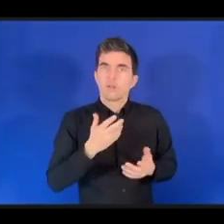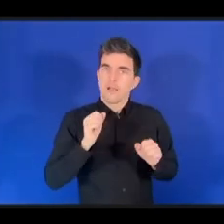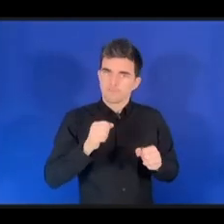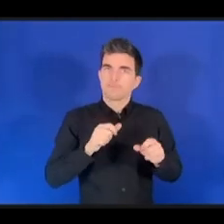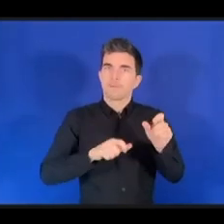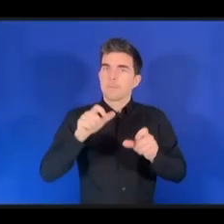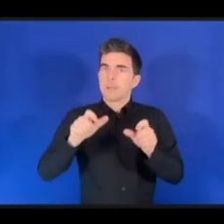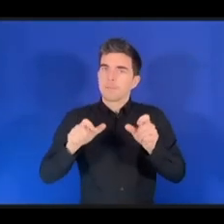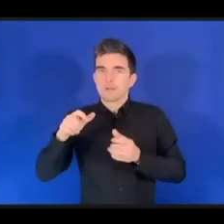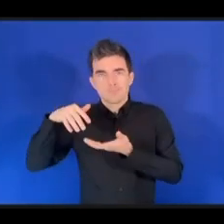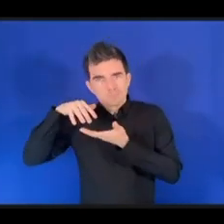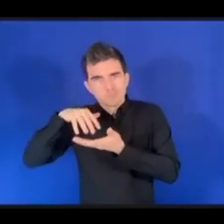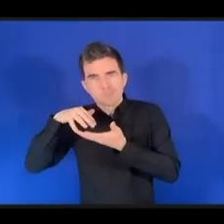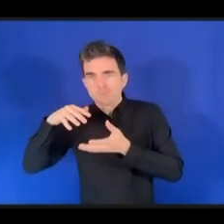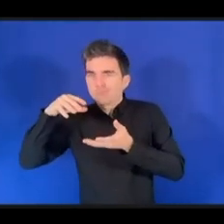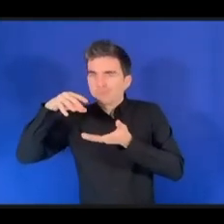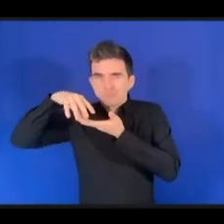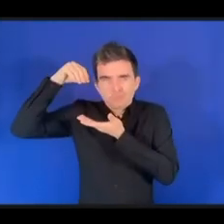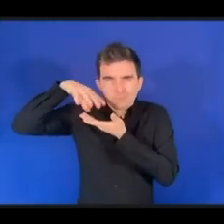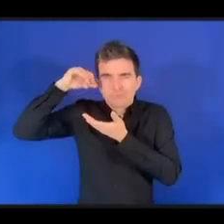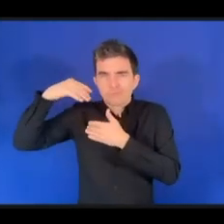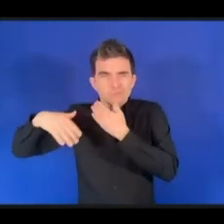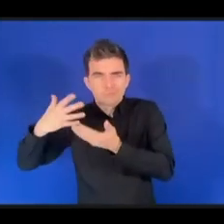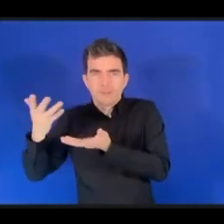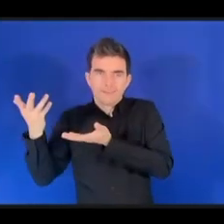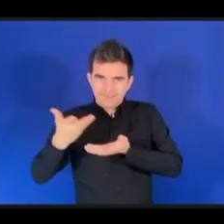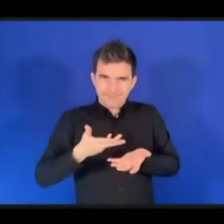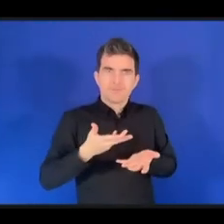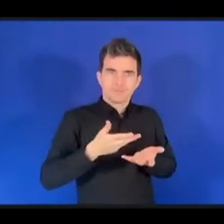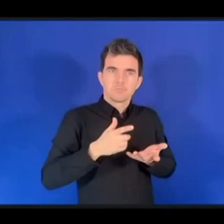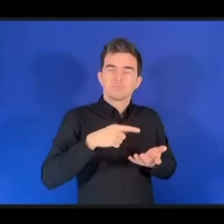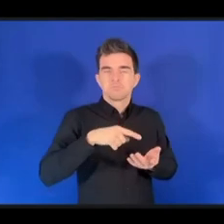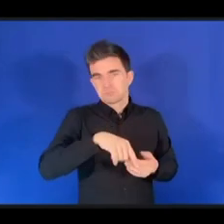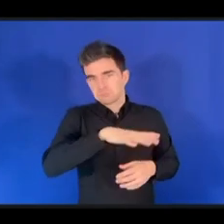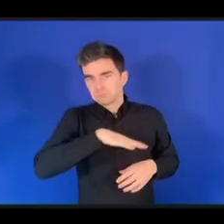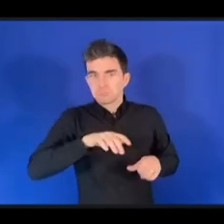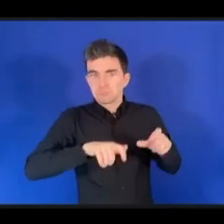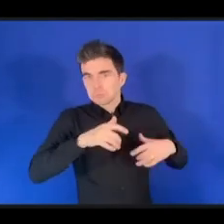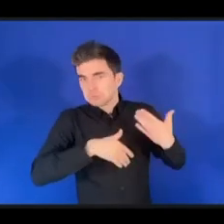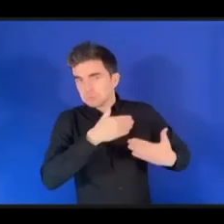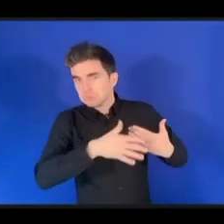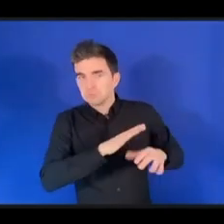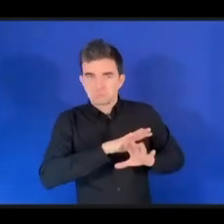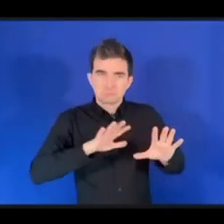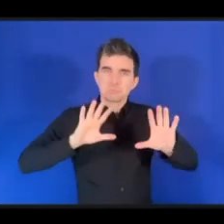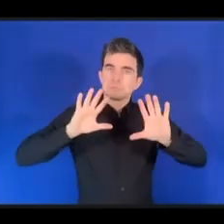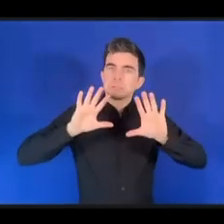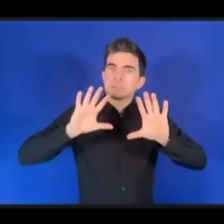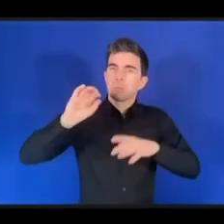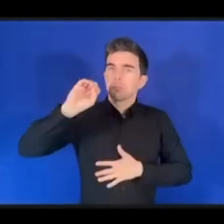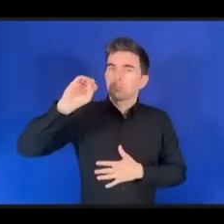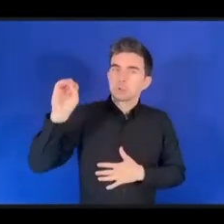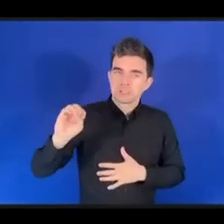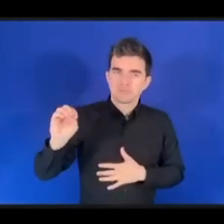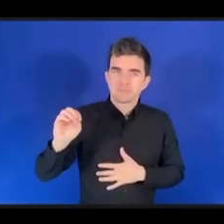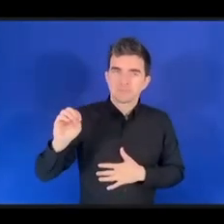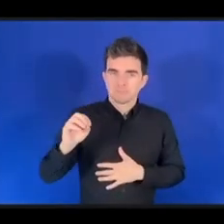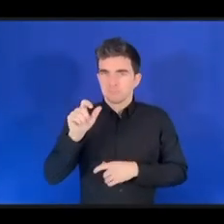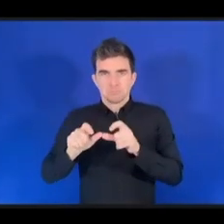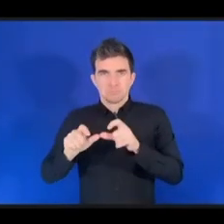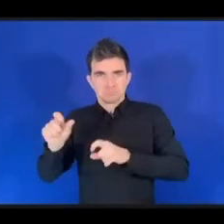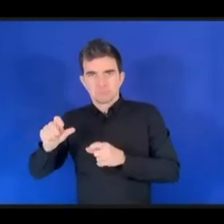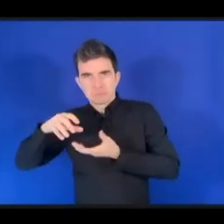villeuditine une ville étudiantine une ville universitaire nous accueillons